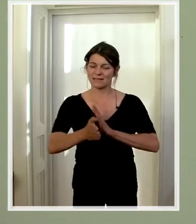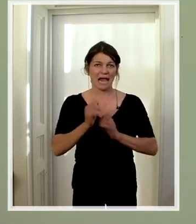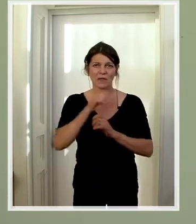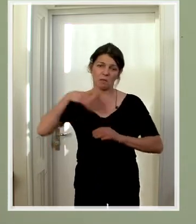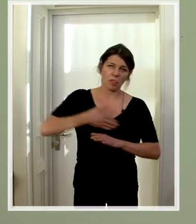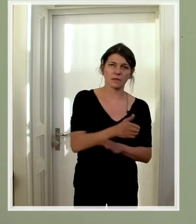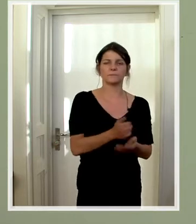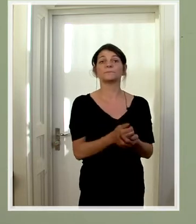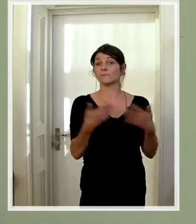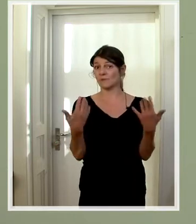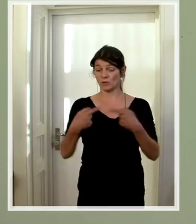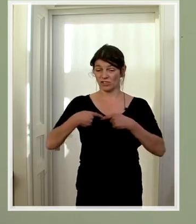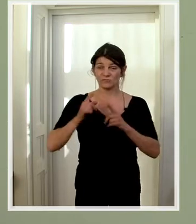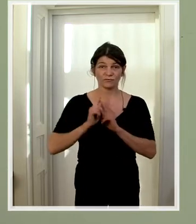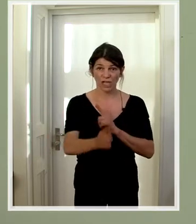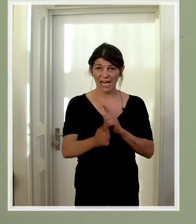Und die Strecke